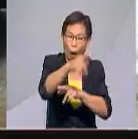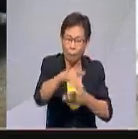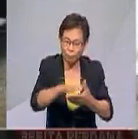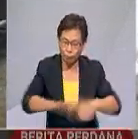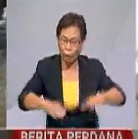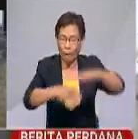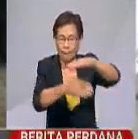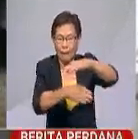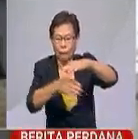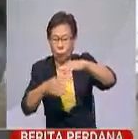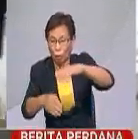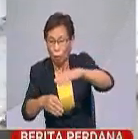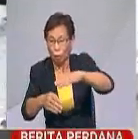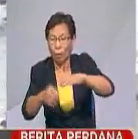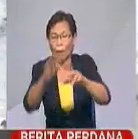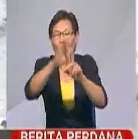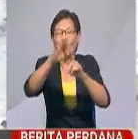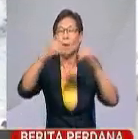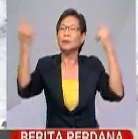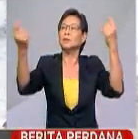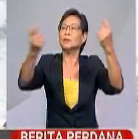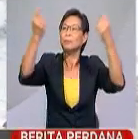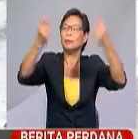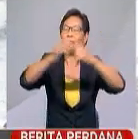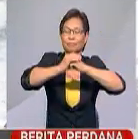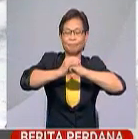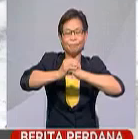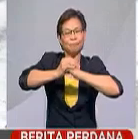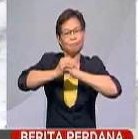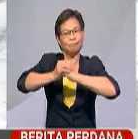di Butterworth, Pulau Pinang sempena Tahun Baru Cina.